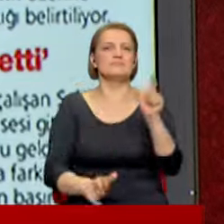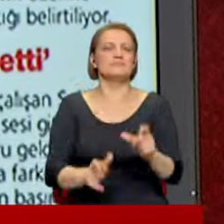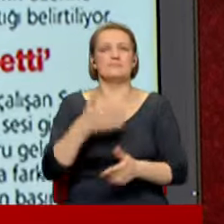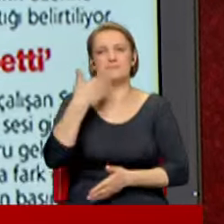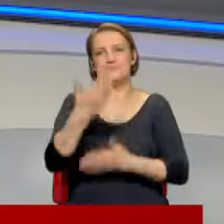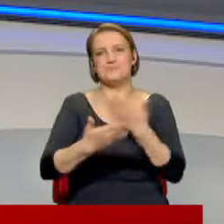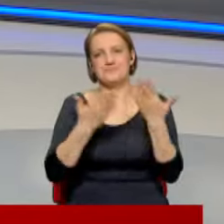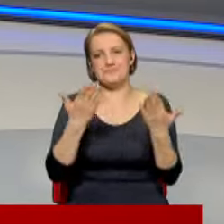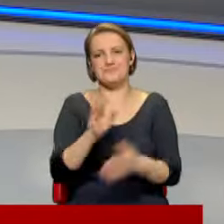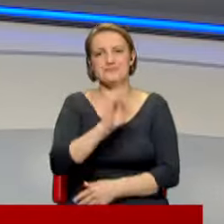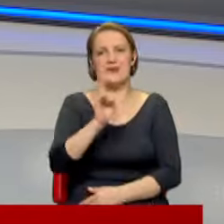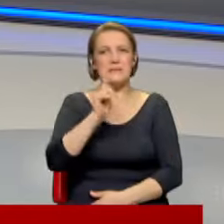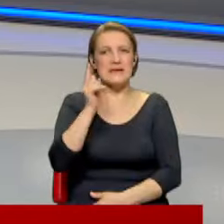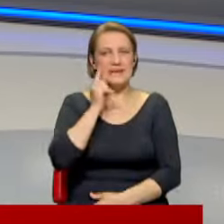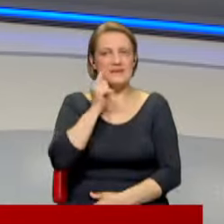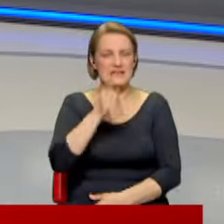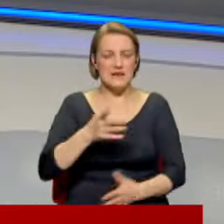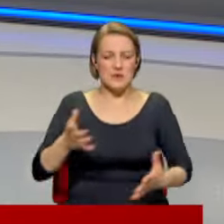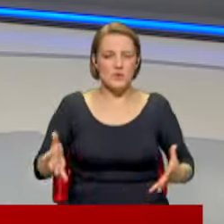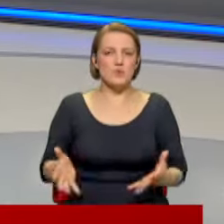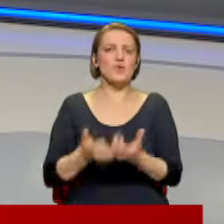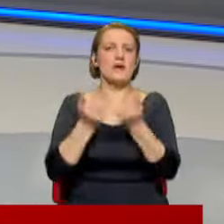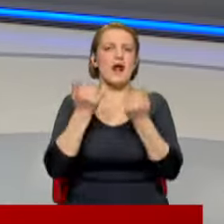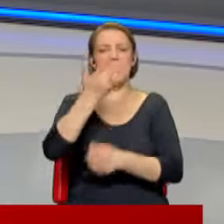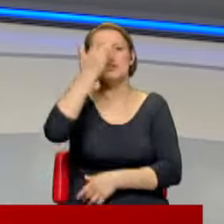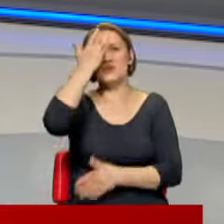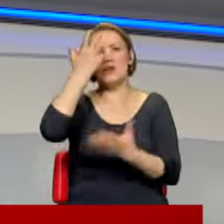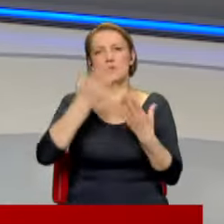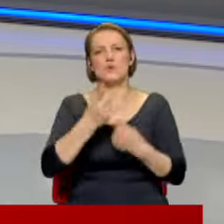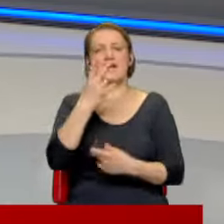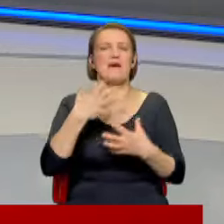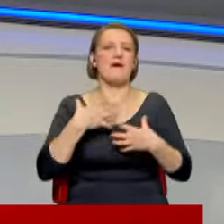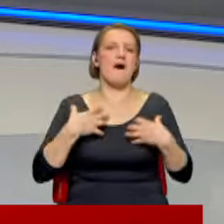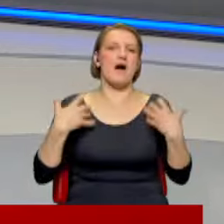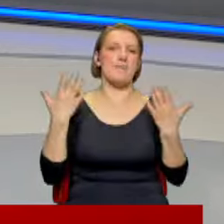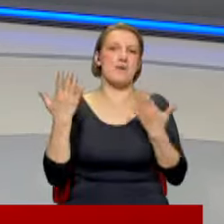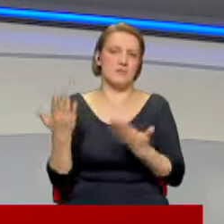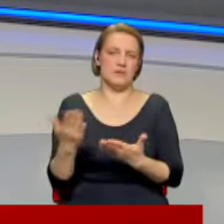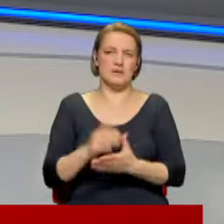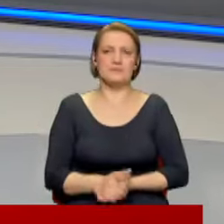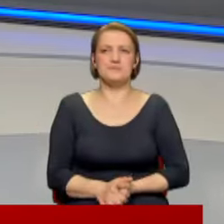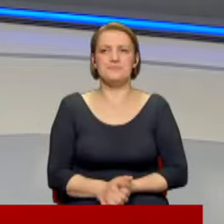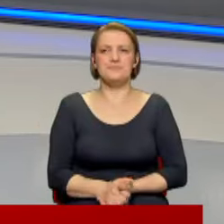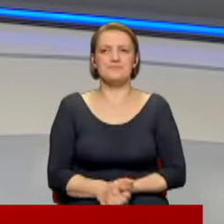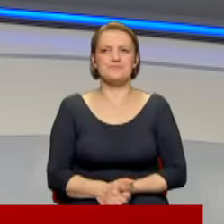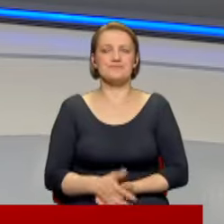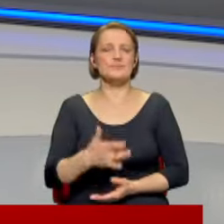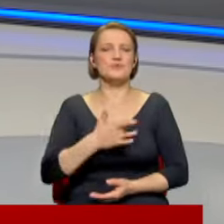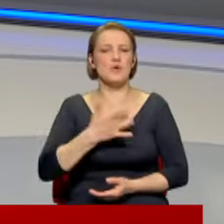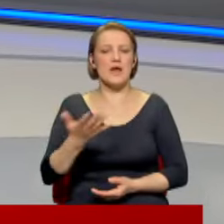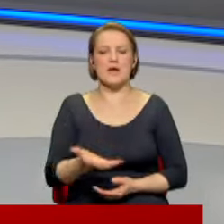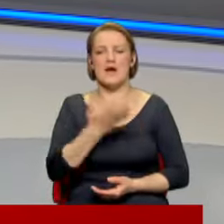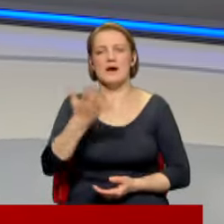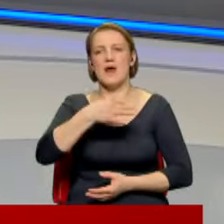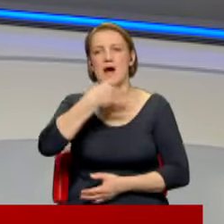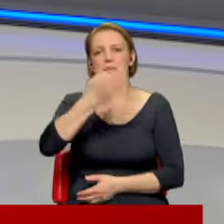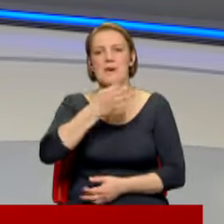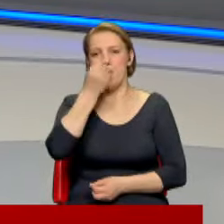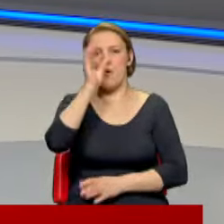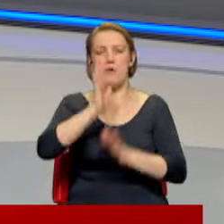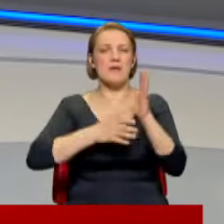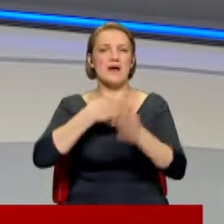işçi. Yani 20 kişiyi de kurtararak şehit oldu iki kahraman pilot albayımız. Yürek yangını haberinden